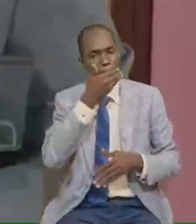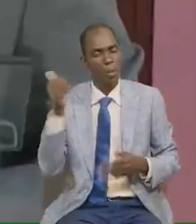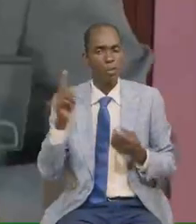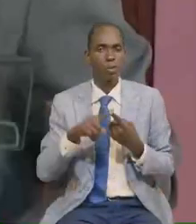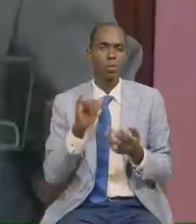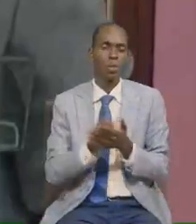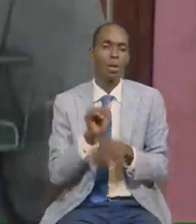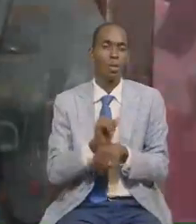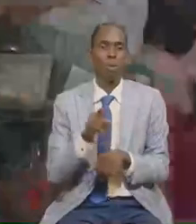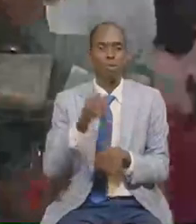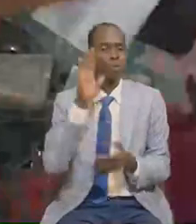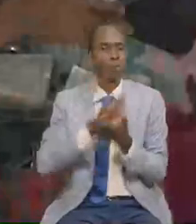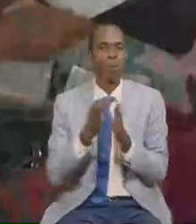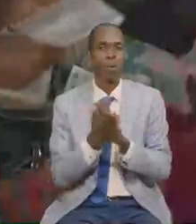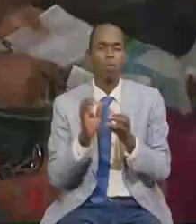premier